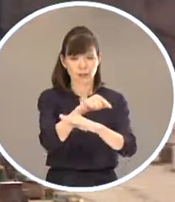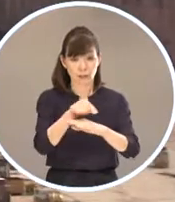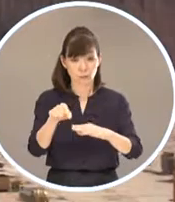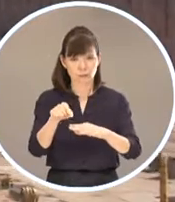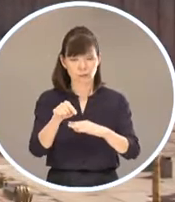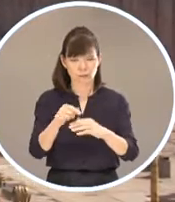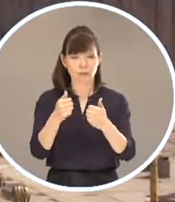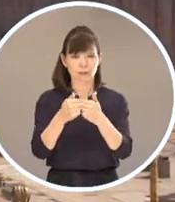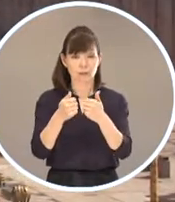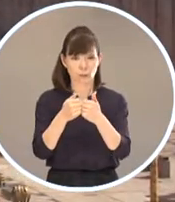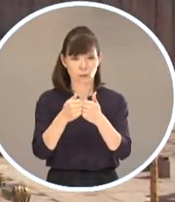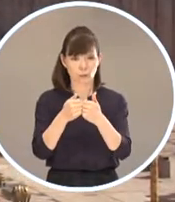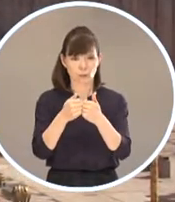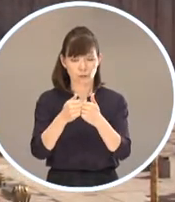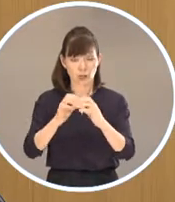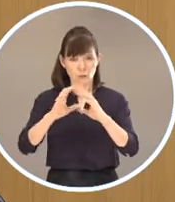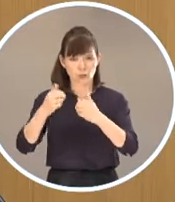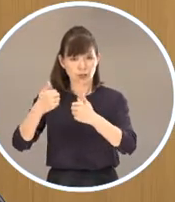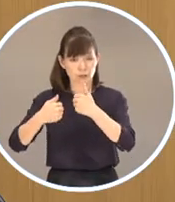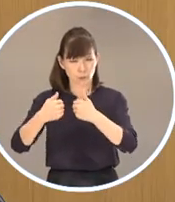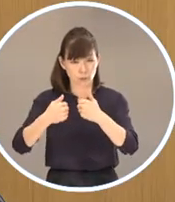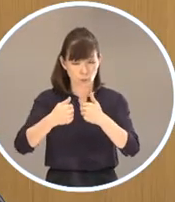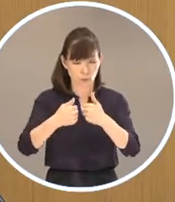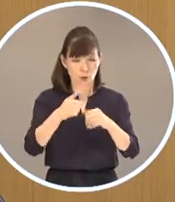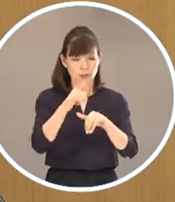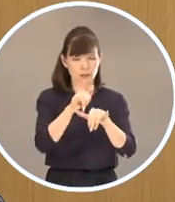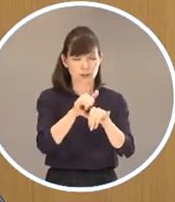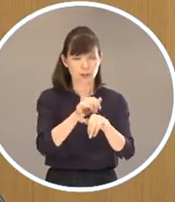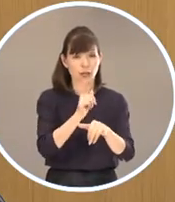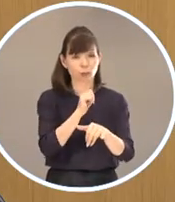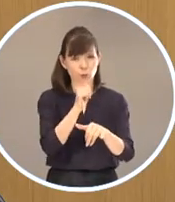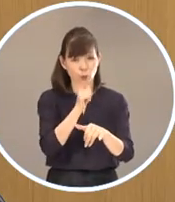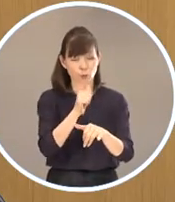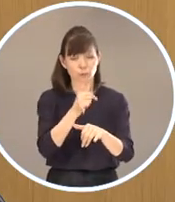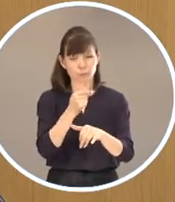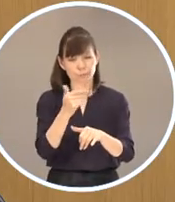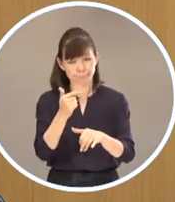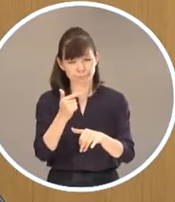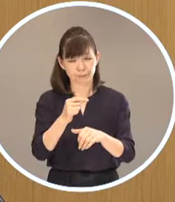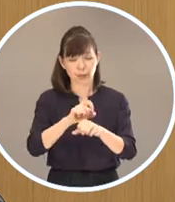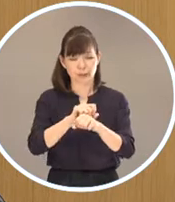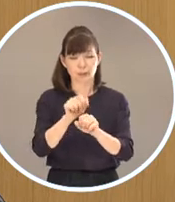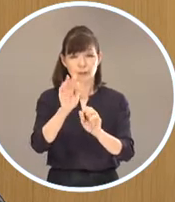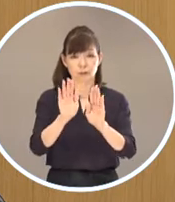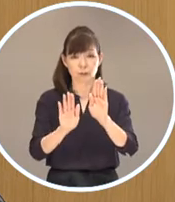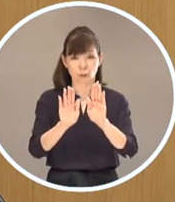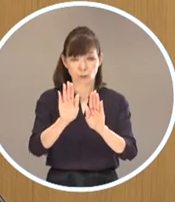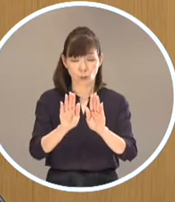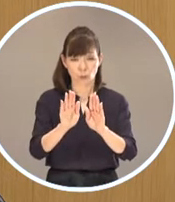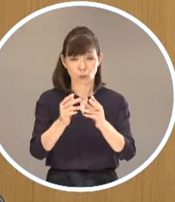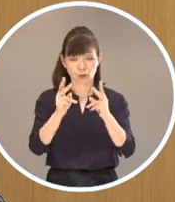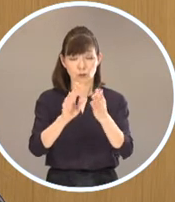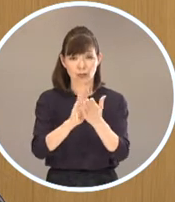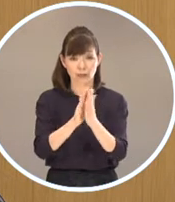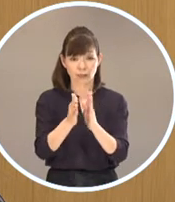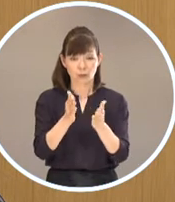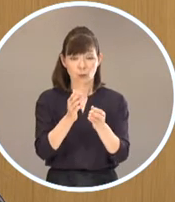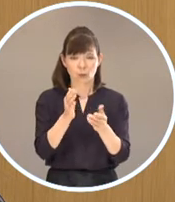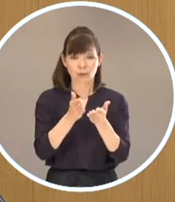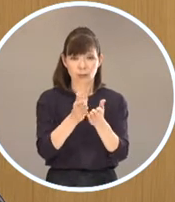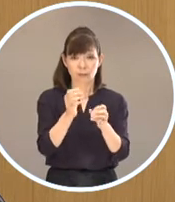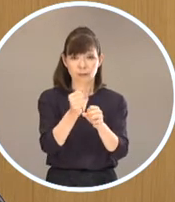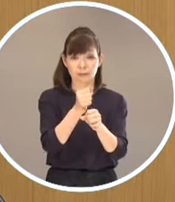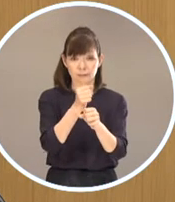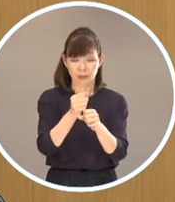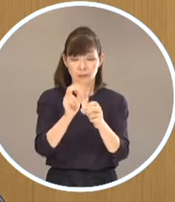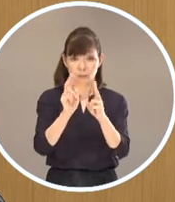ともに、激化する国際競争や人材不足の深刻化など厳しい環境に置かれている本県船舶産業の支援にしっ